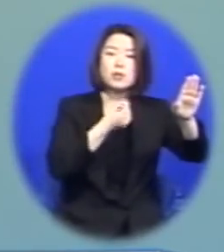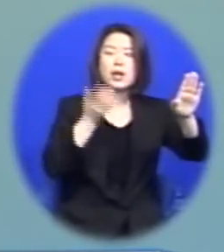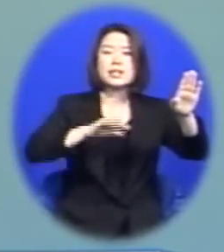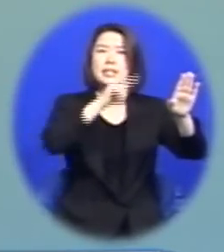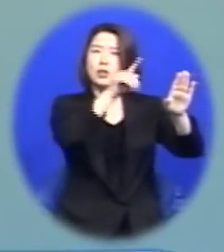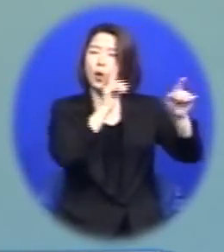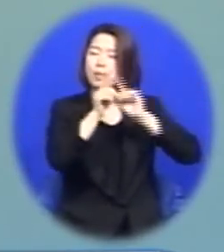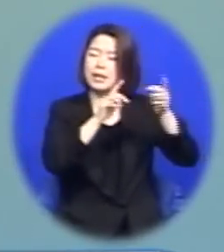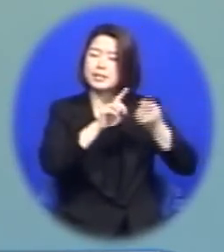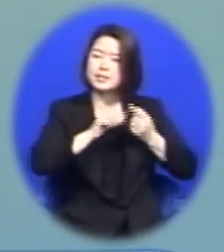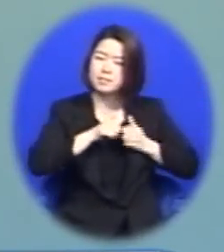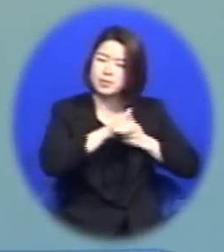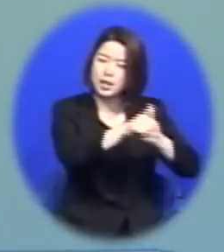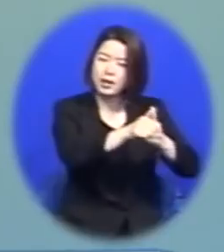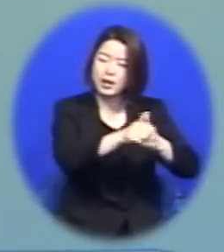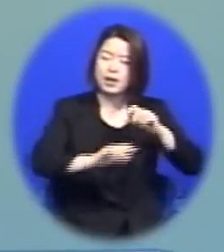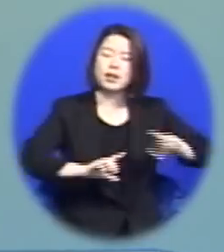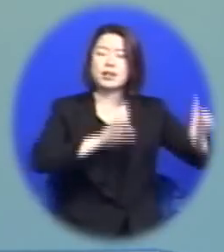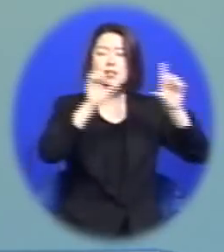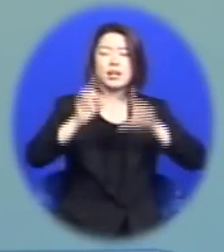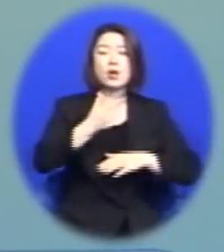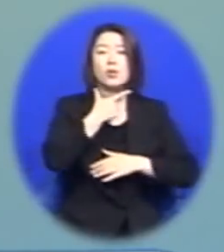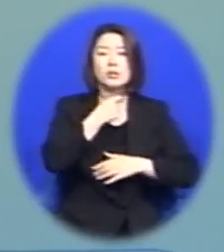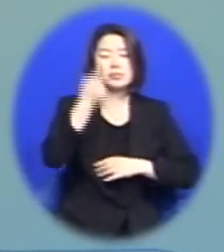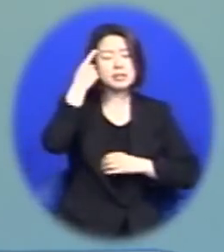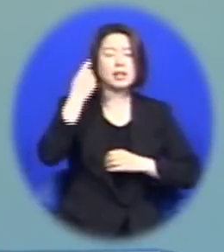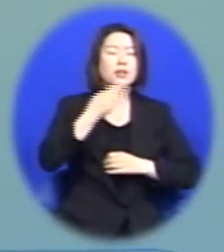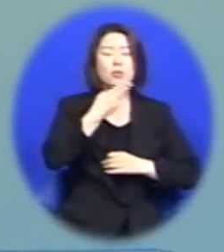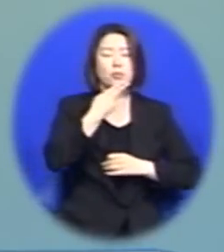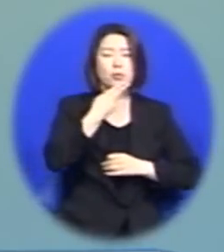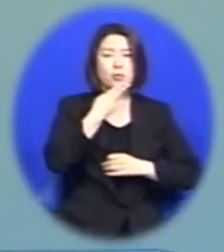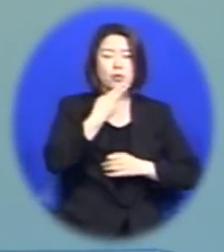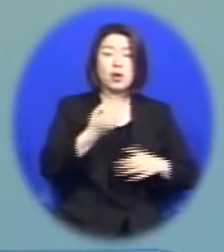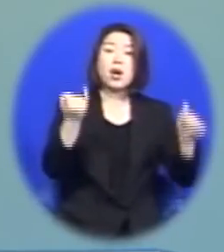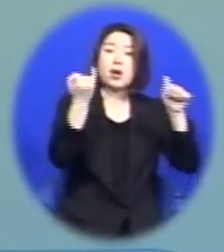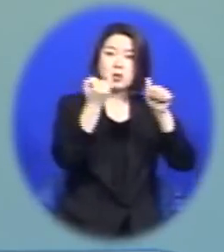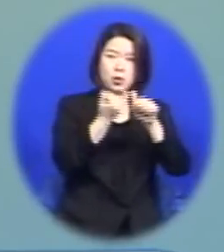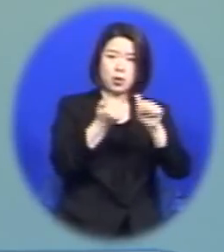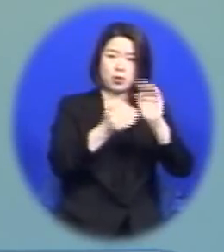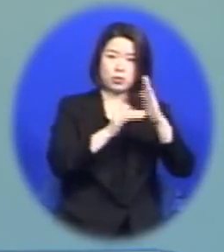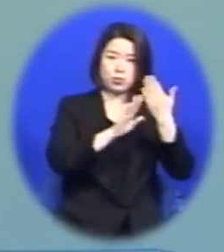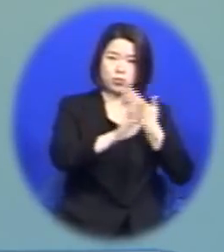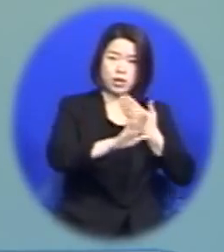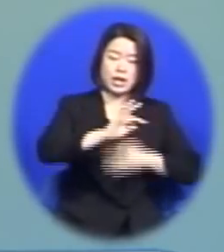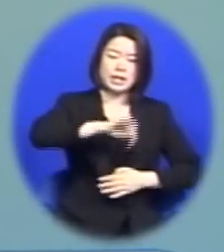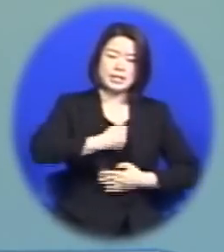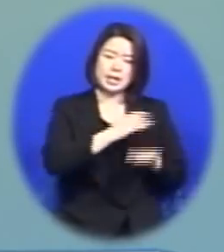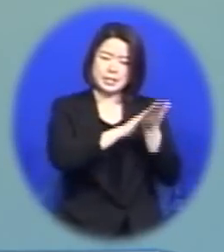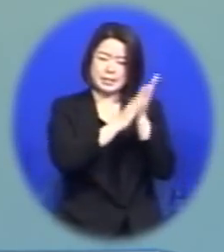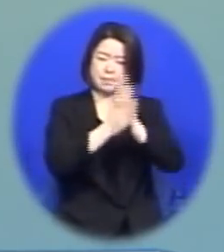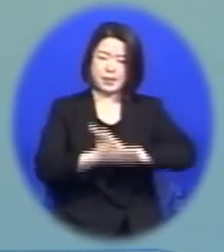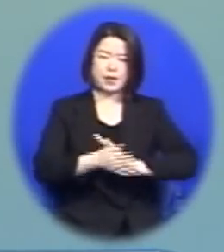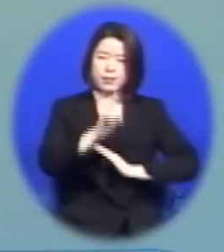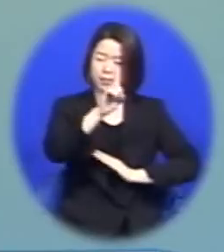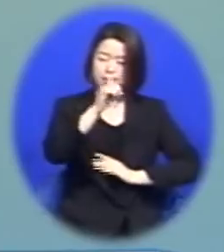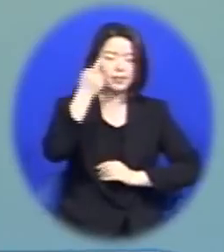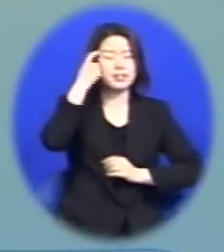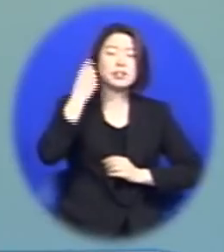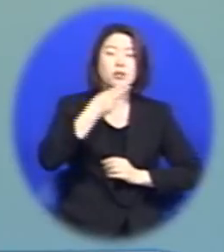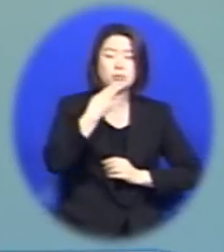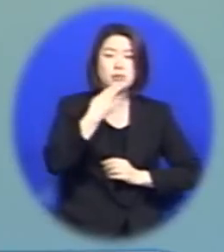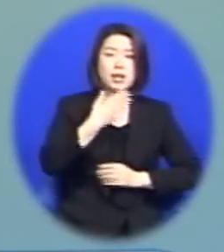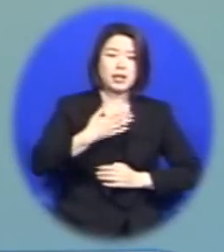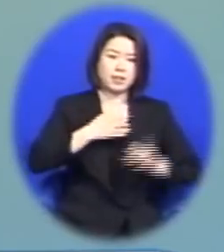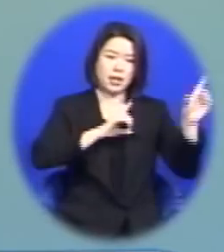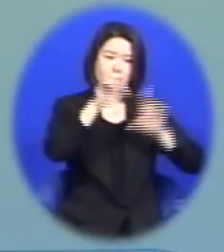안 해요 결혼하면서 다들 생각은 자기가 변할 것은 조금 더 생각하네요 내 모습